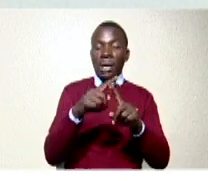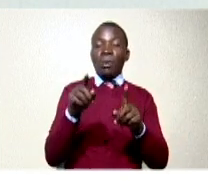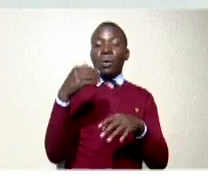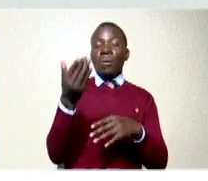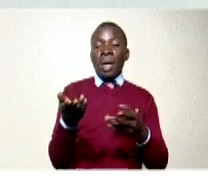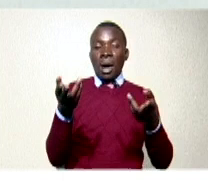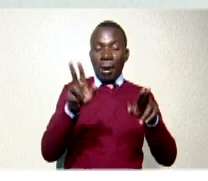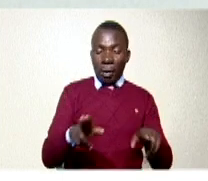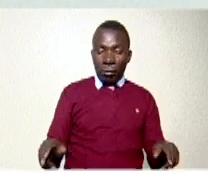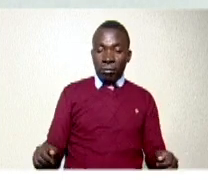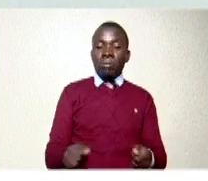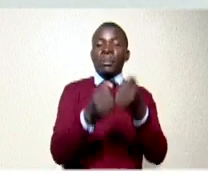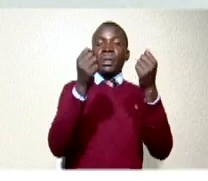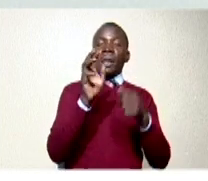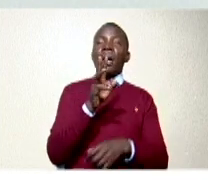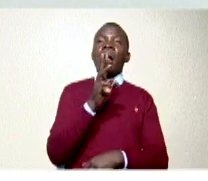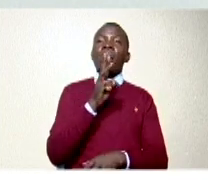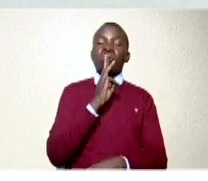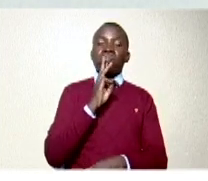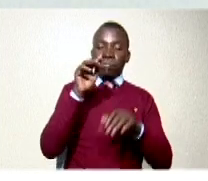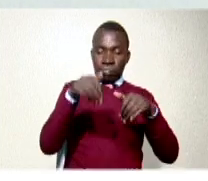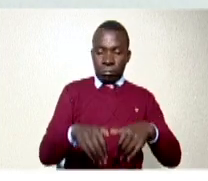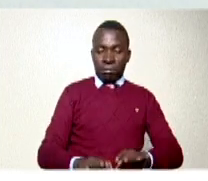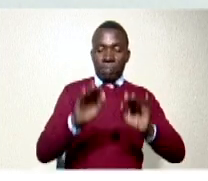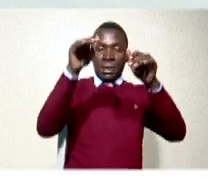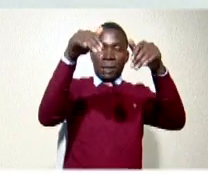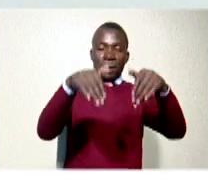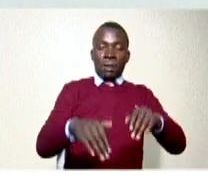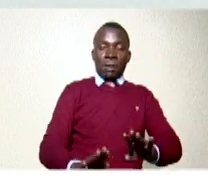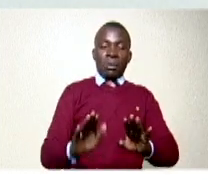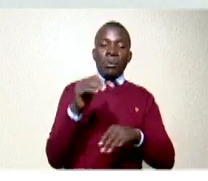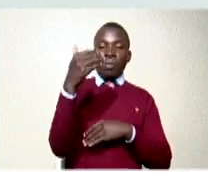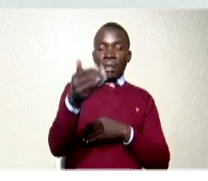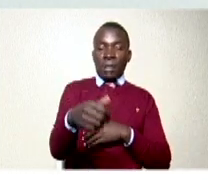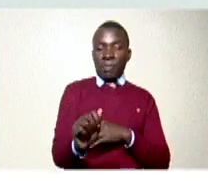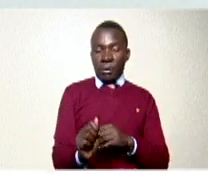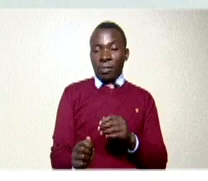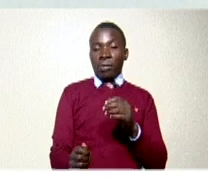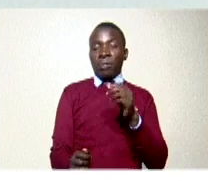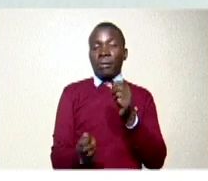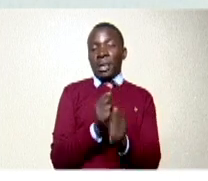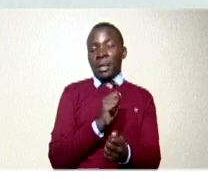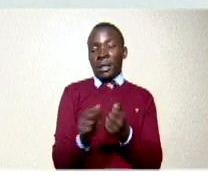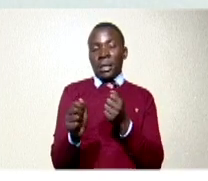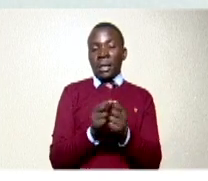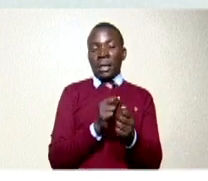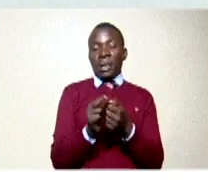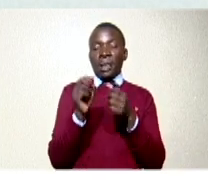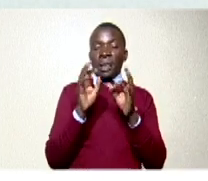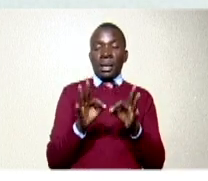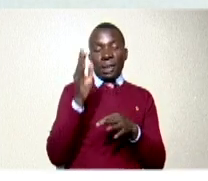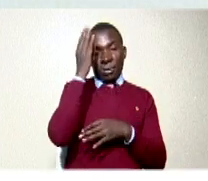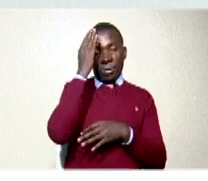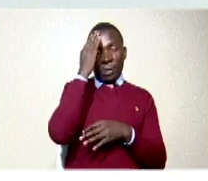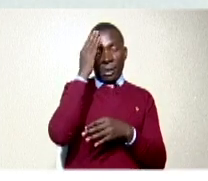bya floods bituma habamwo nabyo kwangirika icyo leta yakoze tuzi wenda